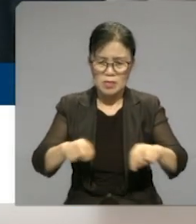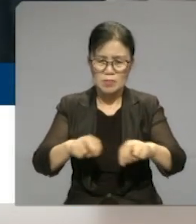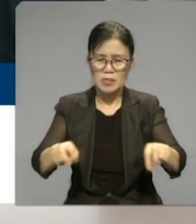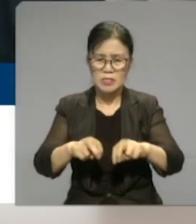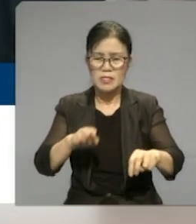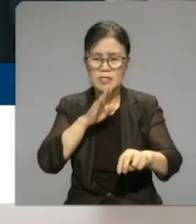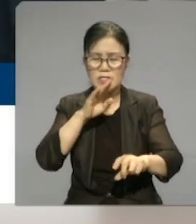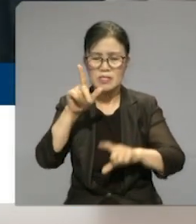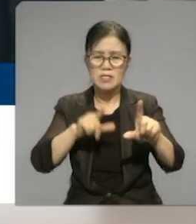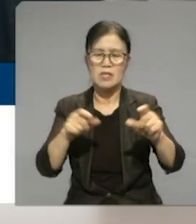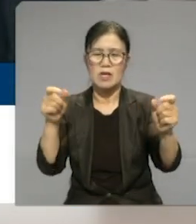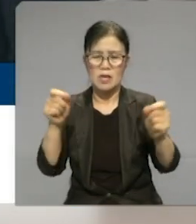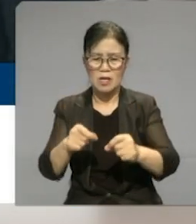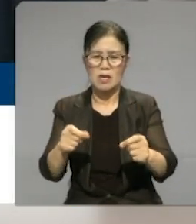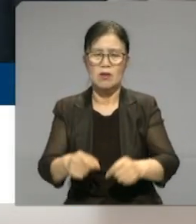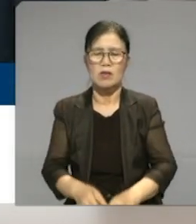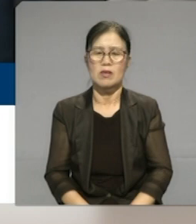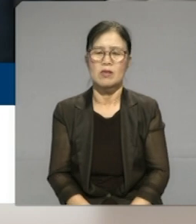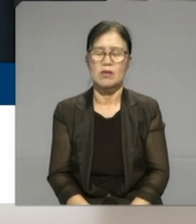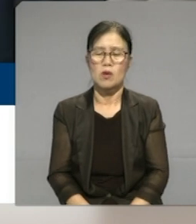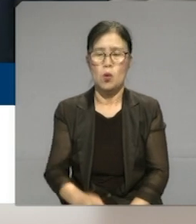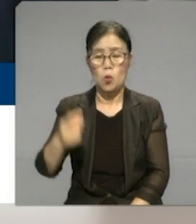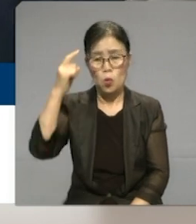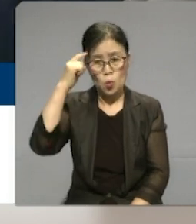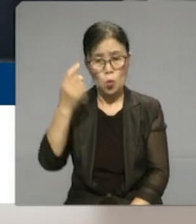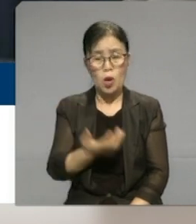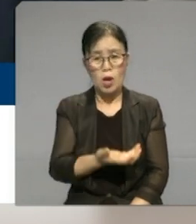네. 실체적 진실에 가까워질 것이다. 왜